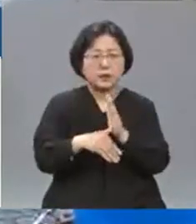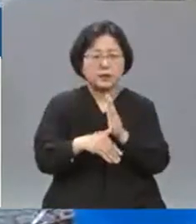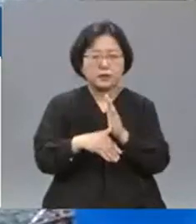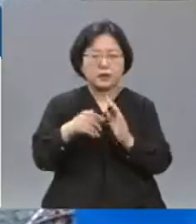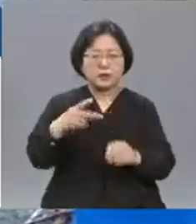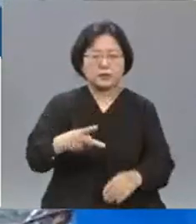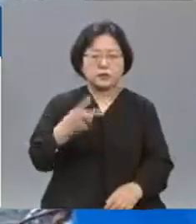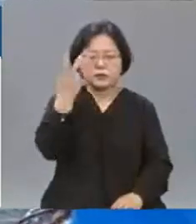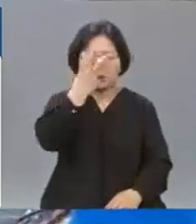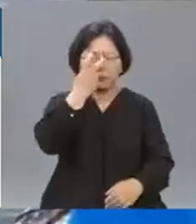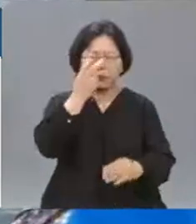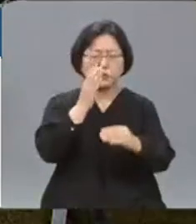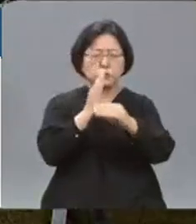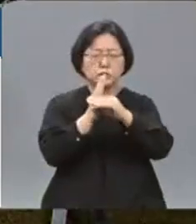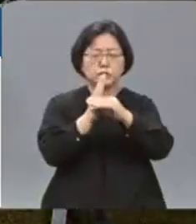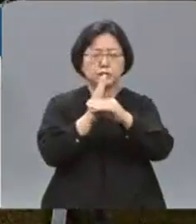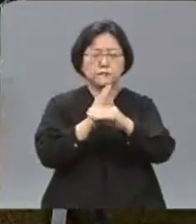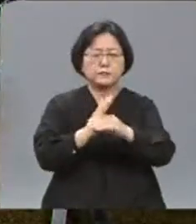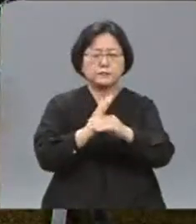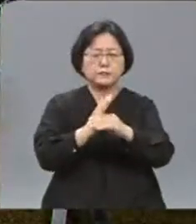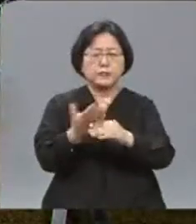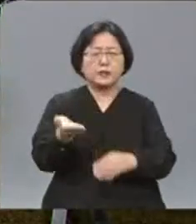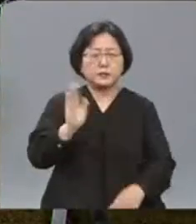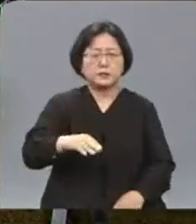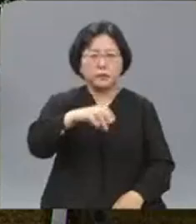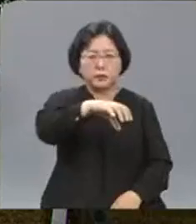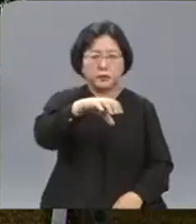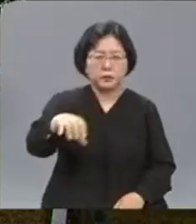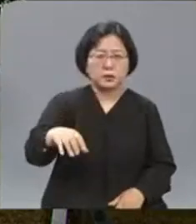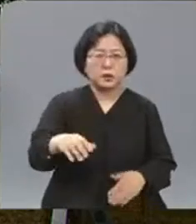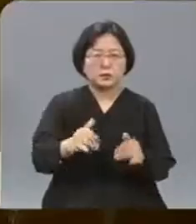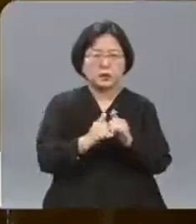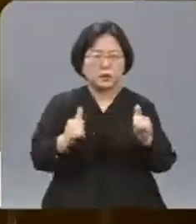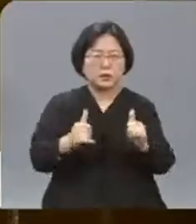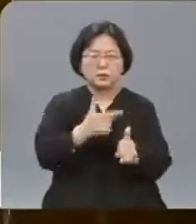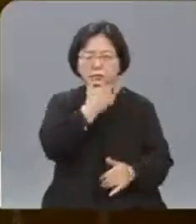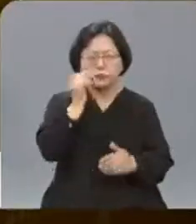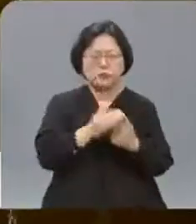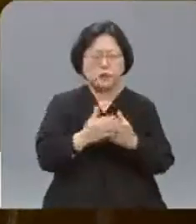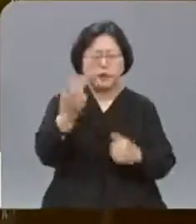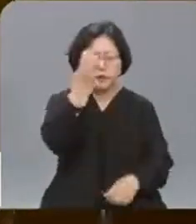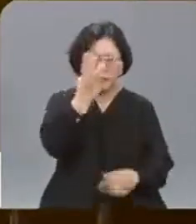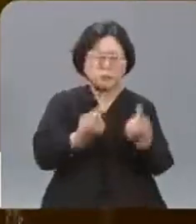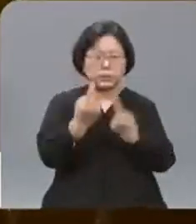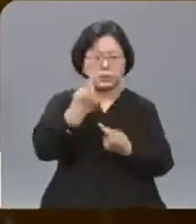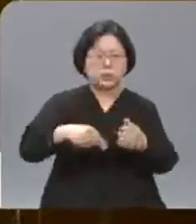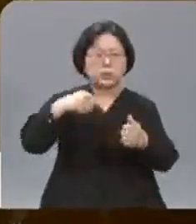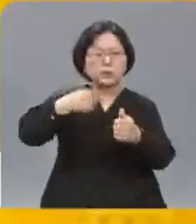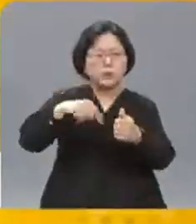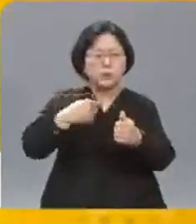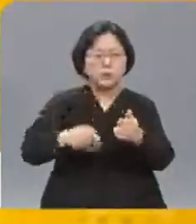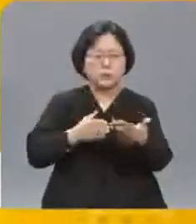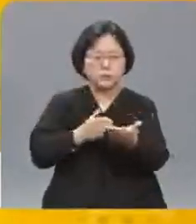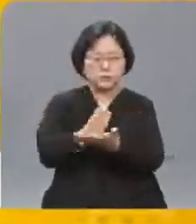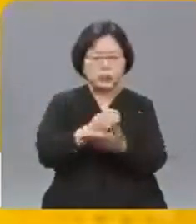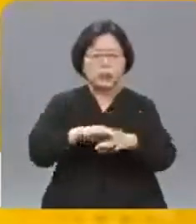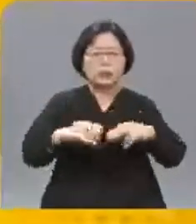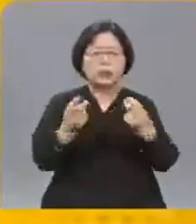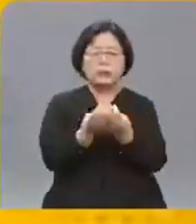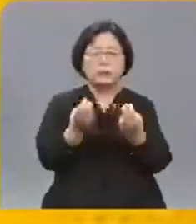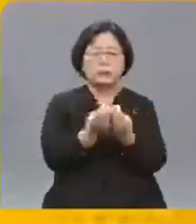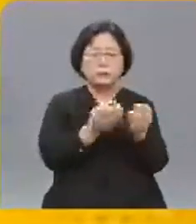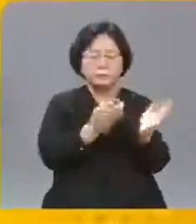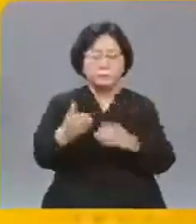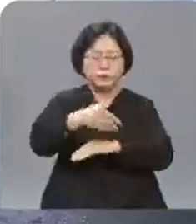이런 거를 지금 검토하고 있는 단계 다만 현장 인력 한계로 단속보다는 궤도 와 교육 위주로 대책을 마련할